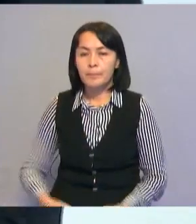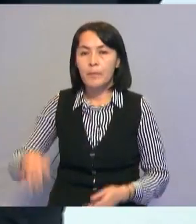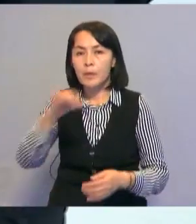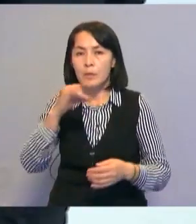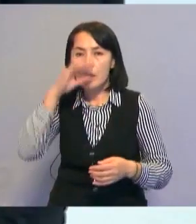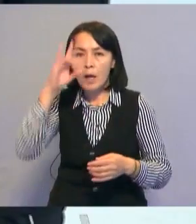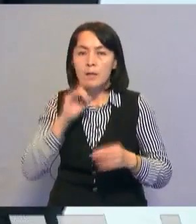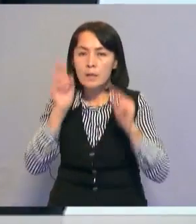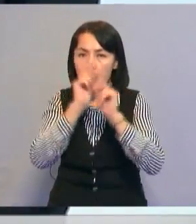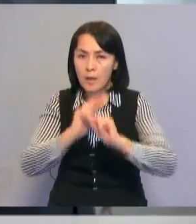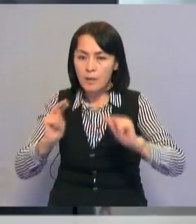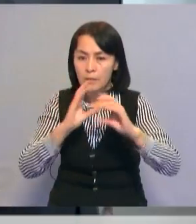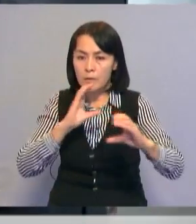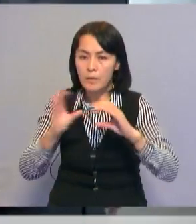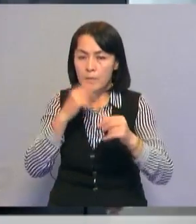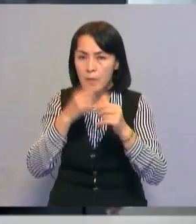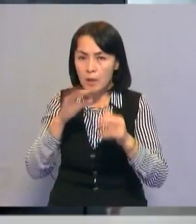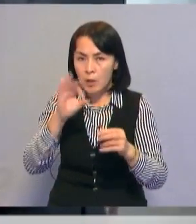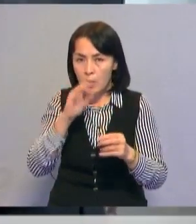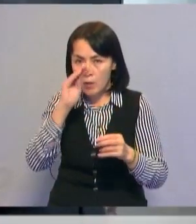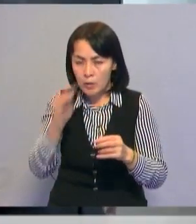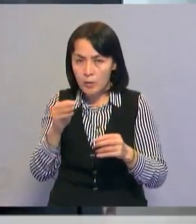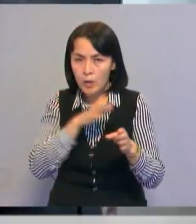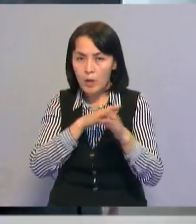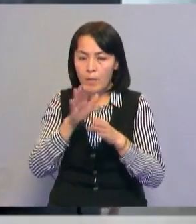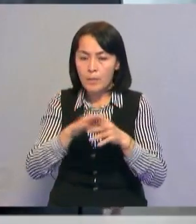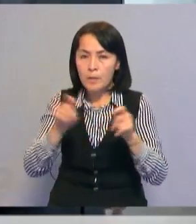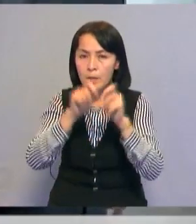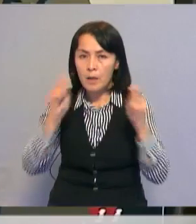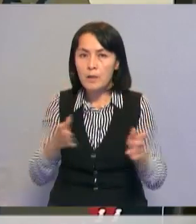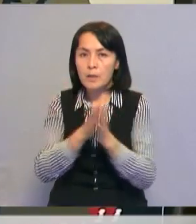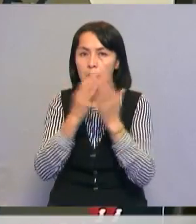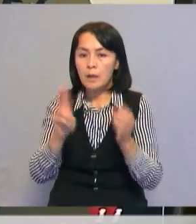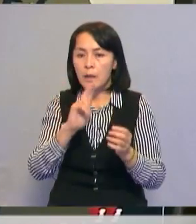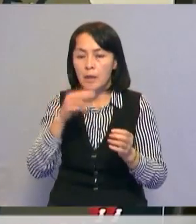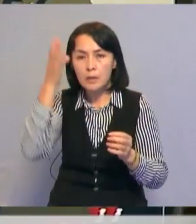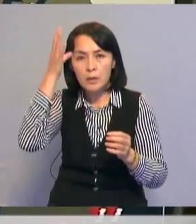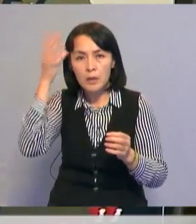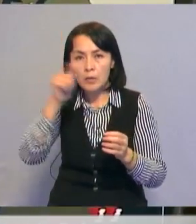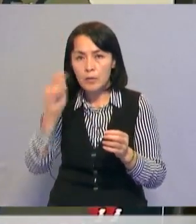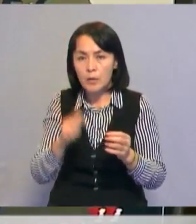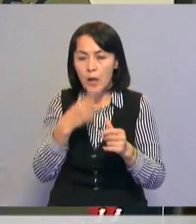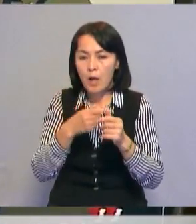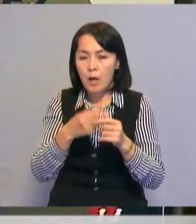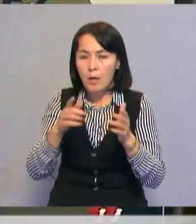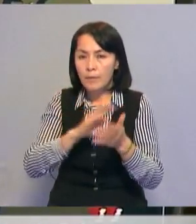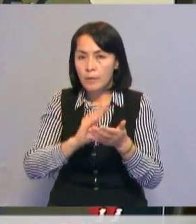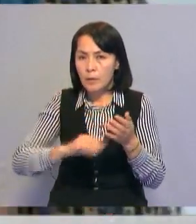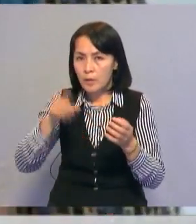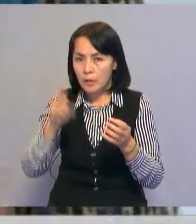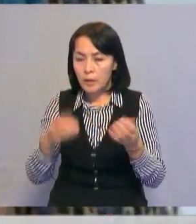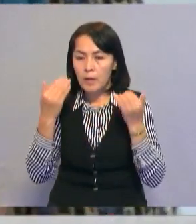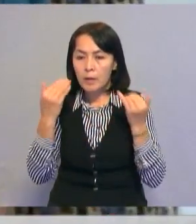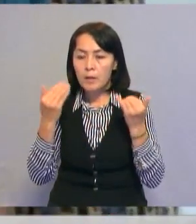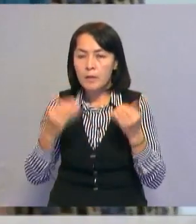В Южно-Казахстанском педагогическом университете имени Узбекали Жанибекова прошла презентация книги «Каныш и научный фронт». Автор книги – востоковед и